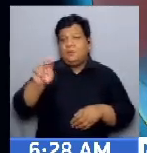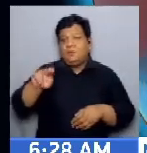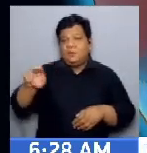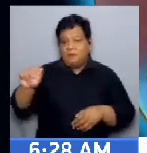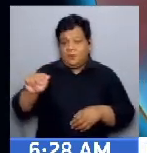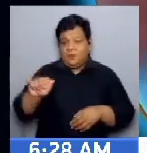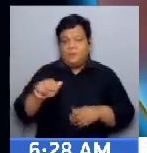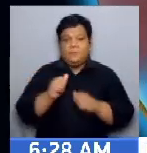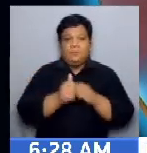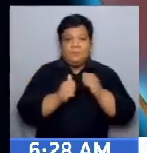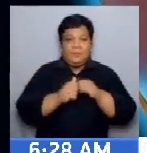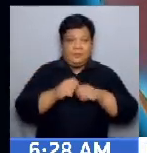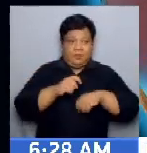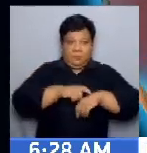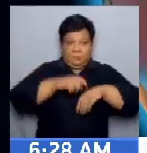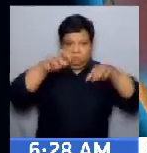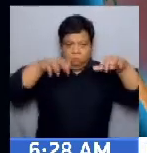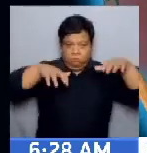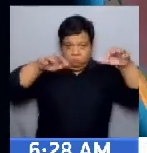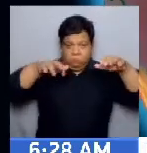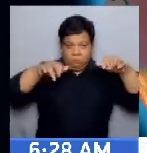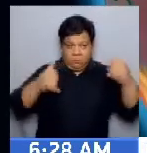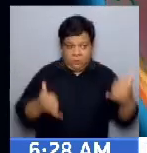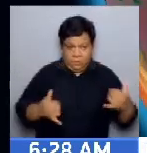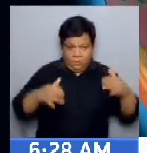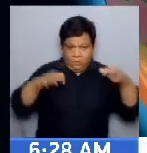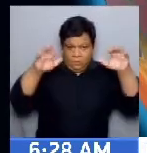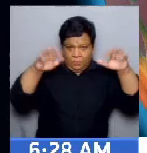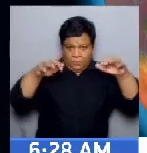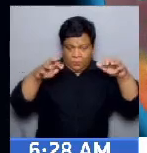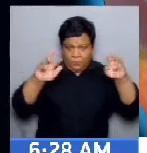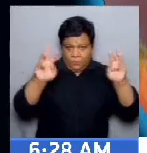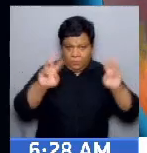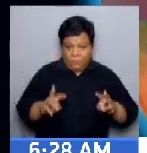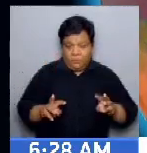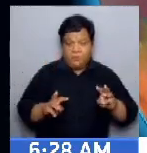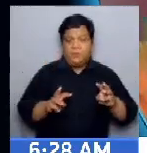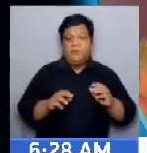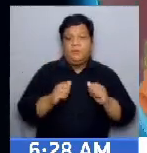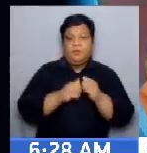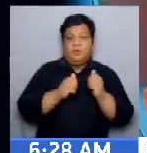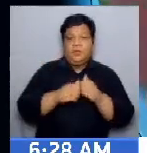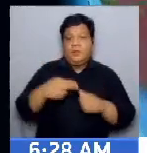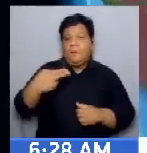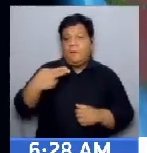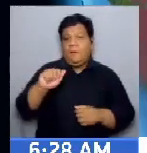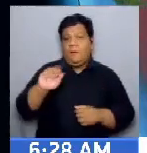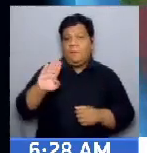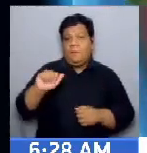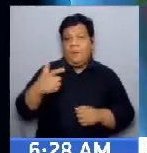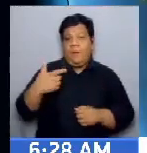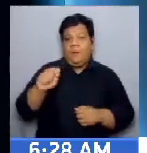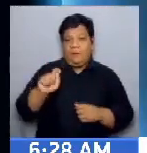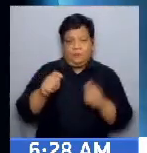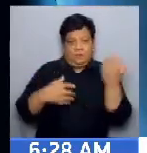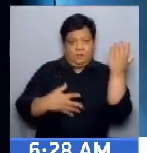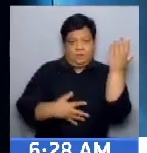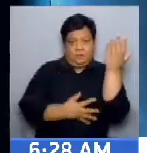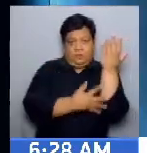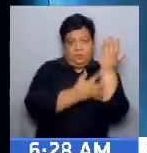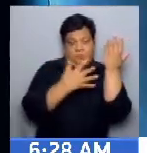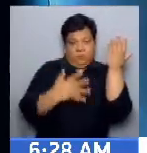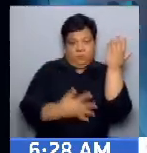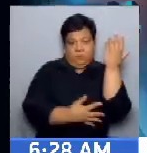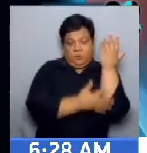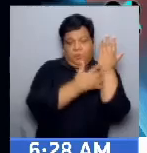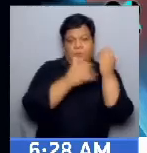sa bansa, yan yung southwest monsoon. Ito mga kapuso, ha? Magiging mas maulan po yung tag-ulan.